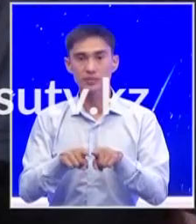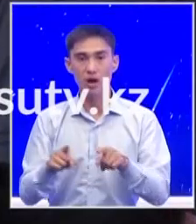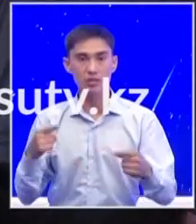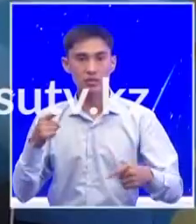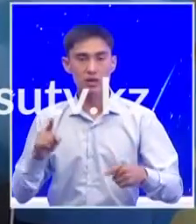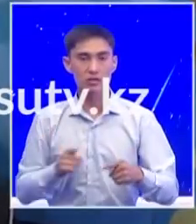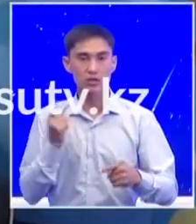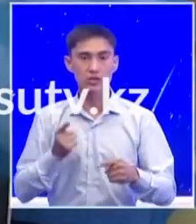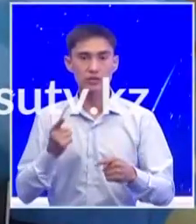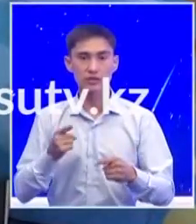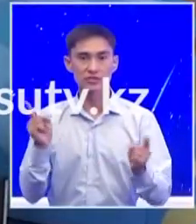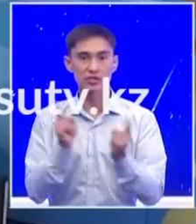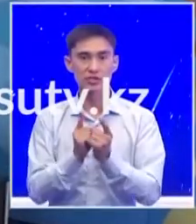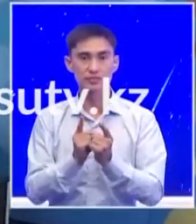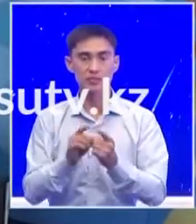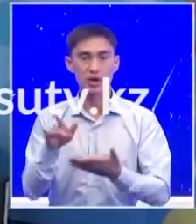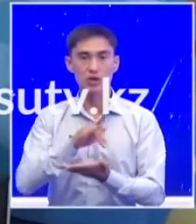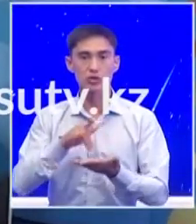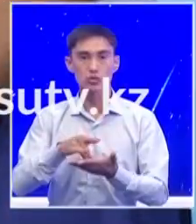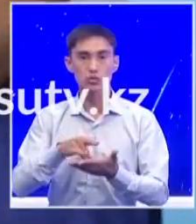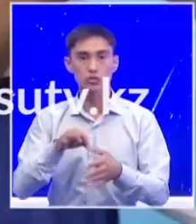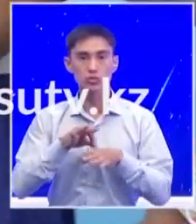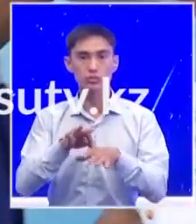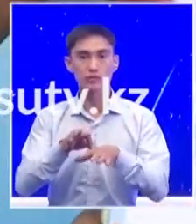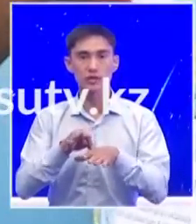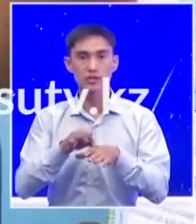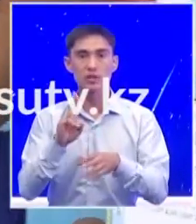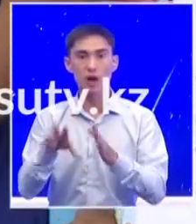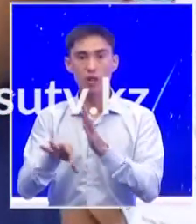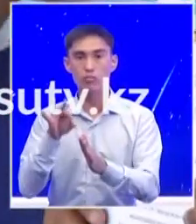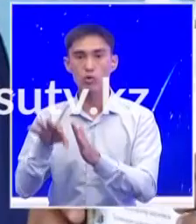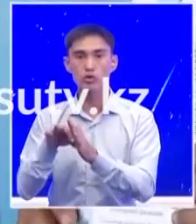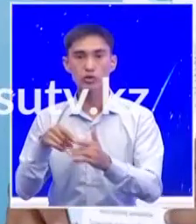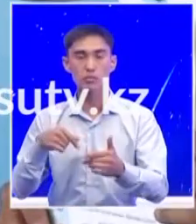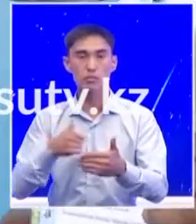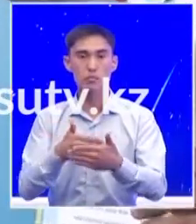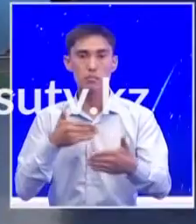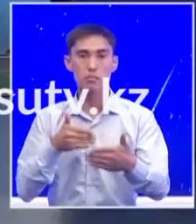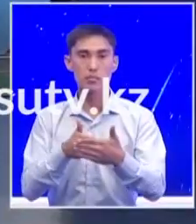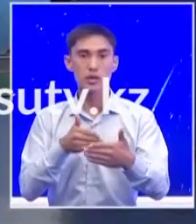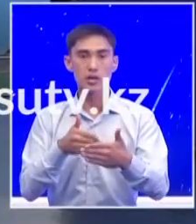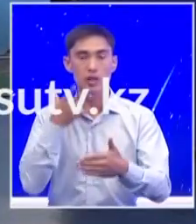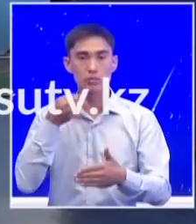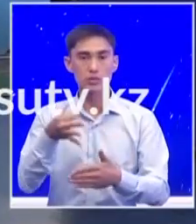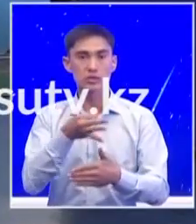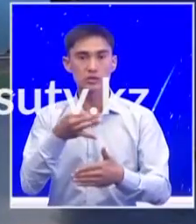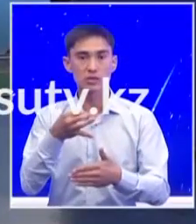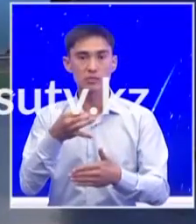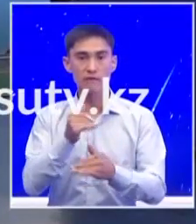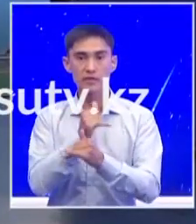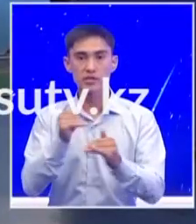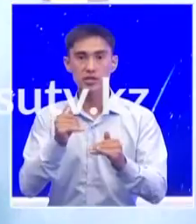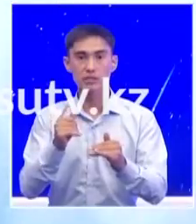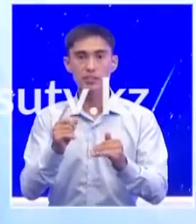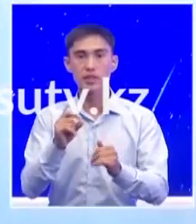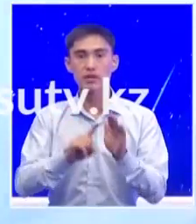встречи. Городской турнир проводился по календарному плану как отборочный перед официальным первенством Алматинской области. А оно состоится в начале